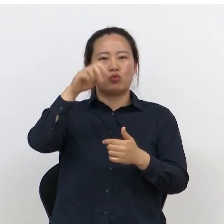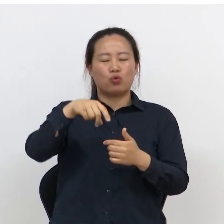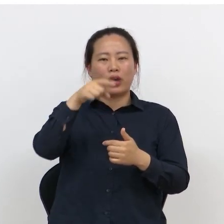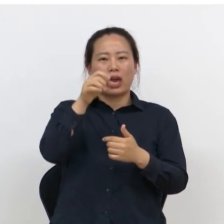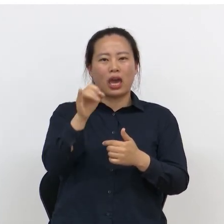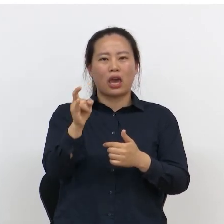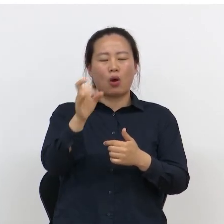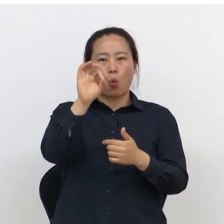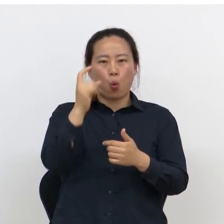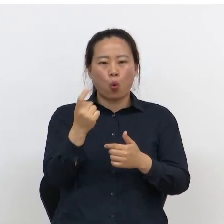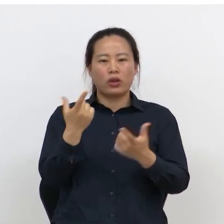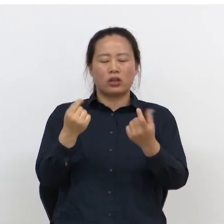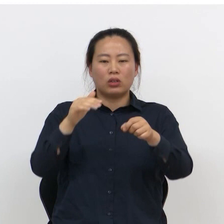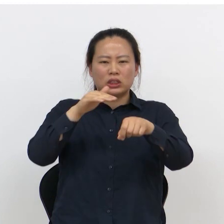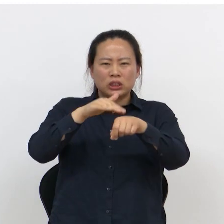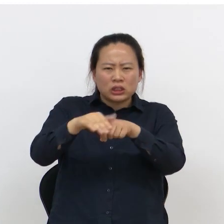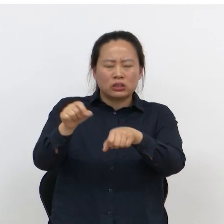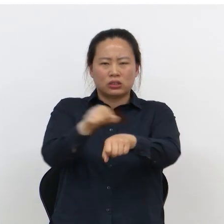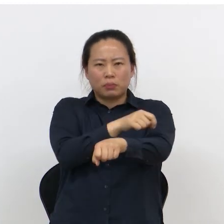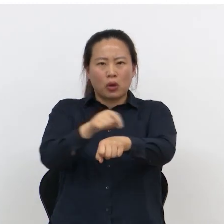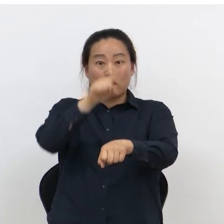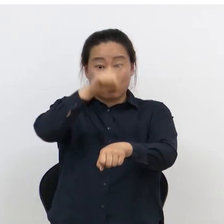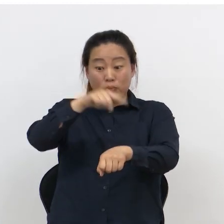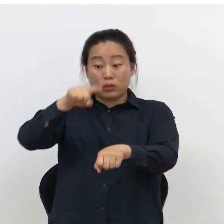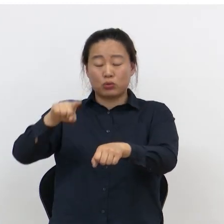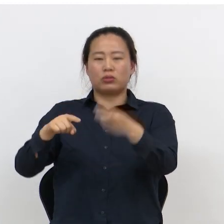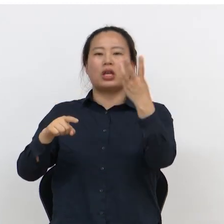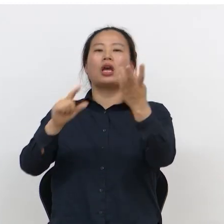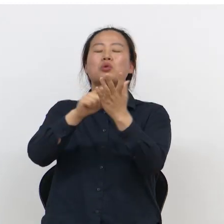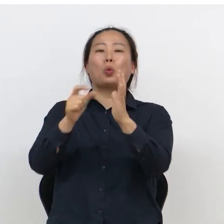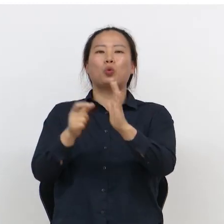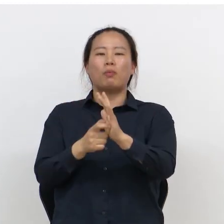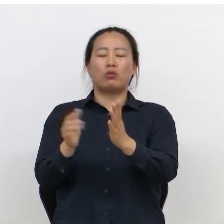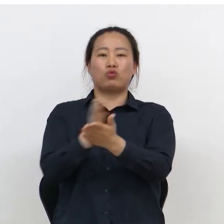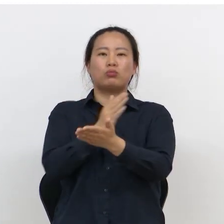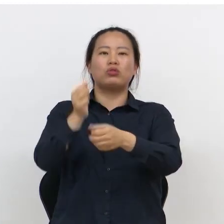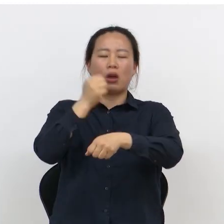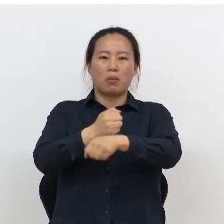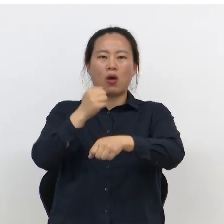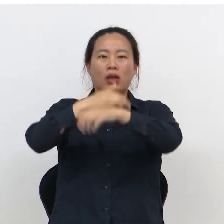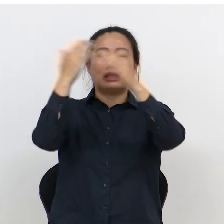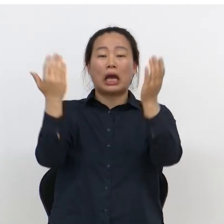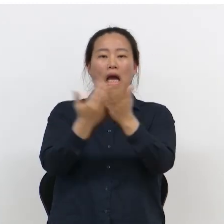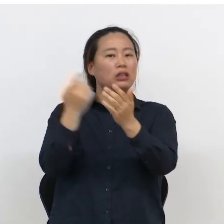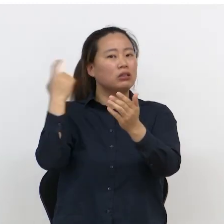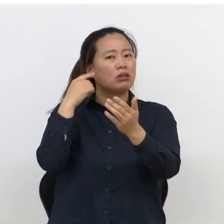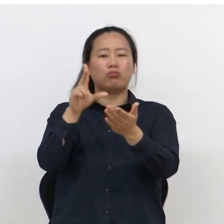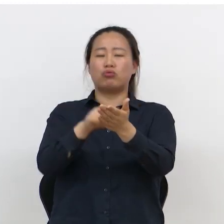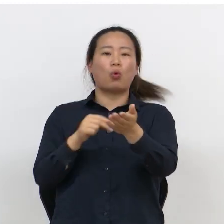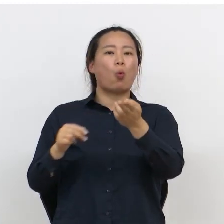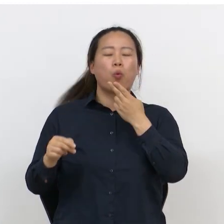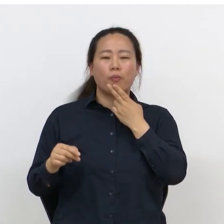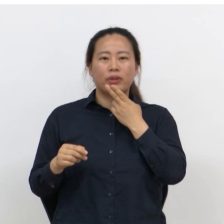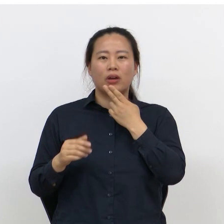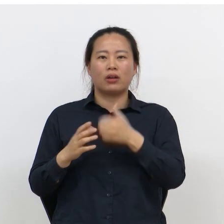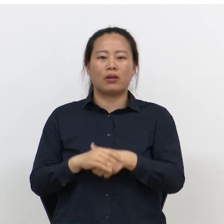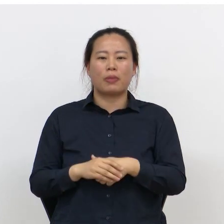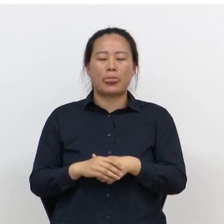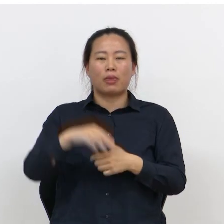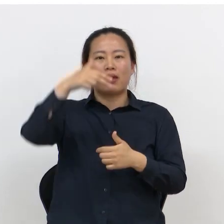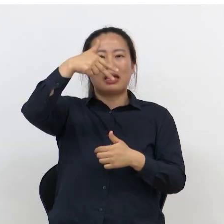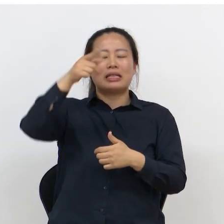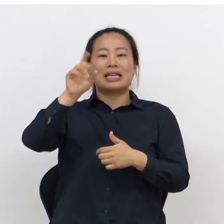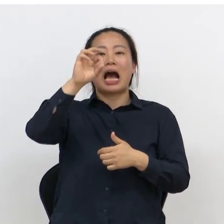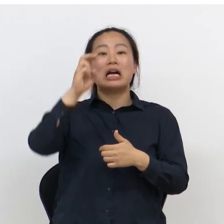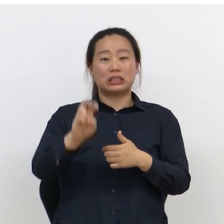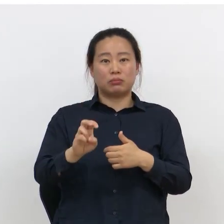하는데 특정 주파수 3개 정도만 구분하면 이것들을 다 알아들을 수 있습니다. 그리고 자음을